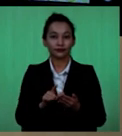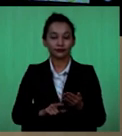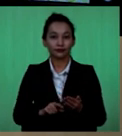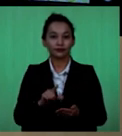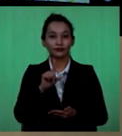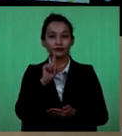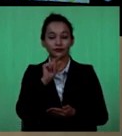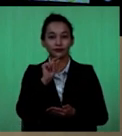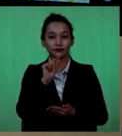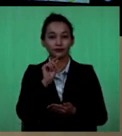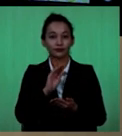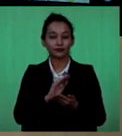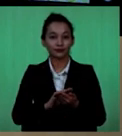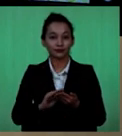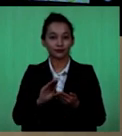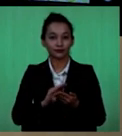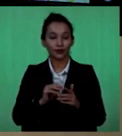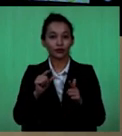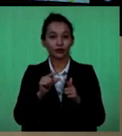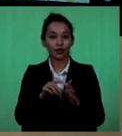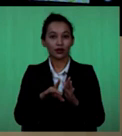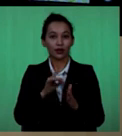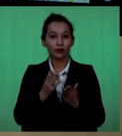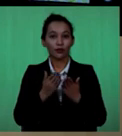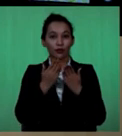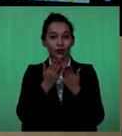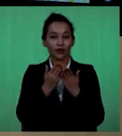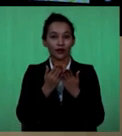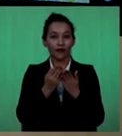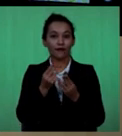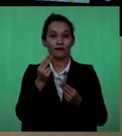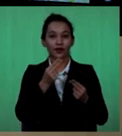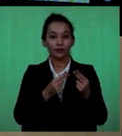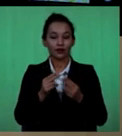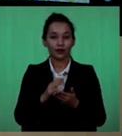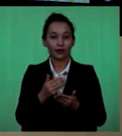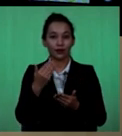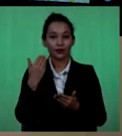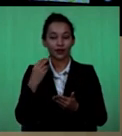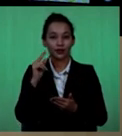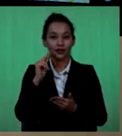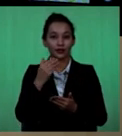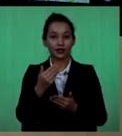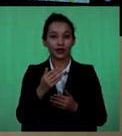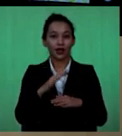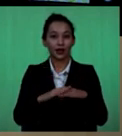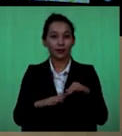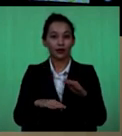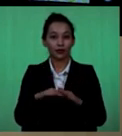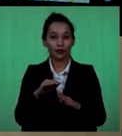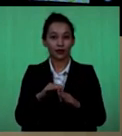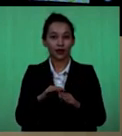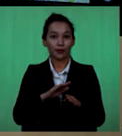qaldirg'och tasvirlangan misralarni topib o'qing va rasmini chizing. Biz oldingi safar sizlar bilan mana shu amaliy topshiriqni bajargan